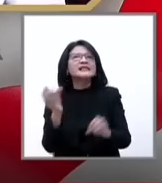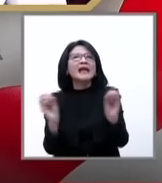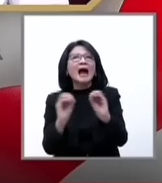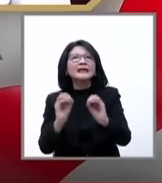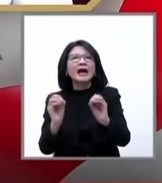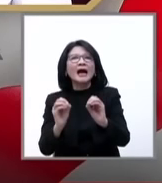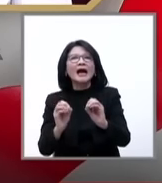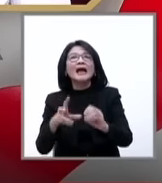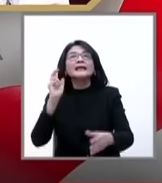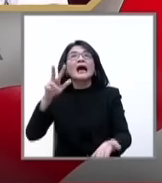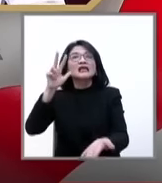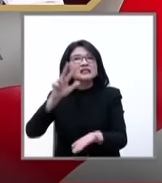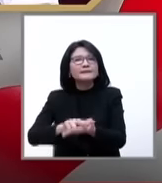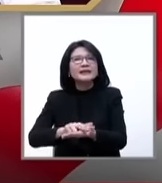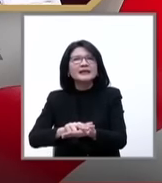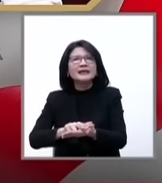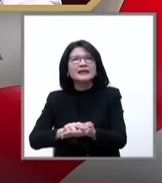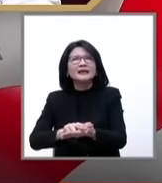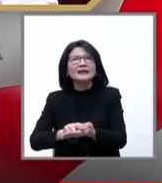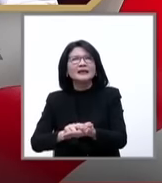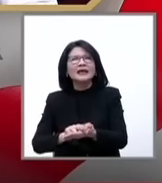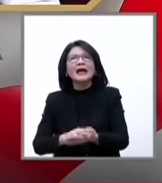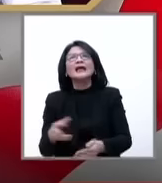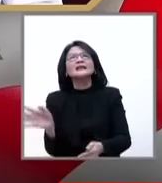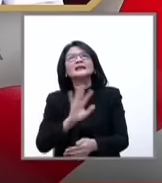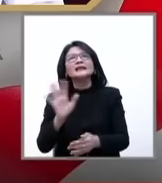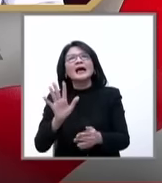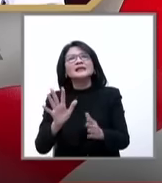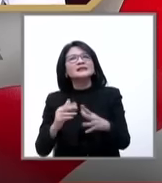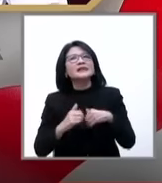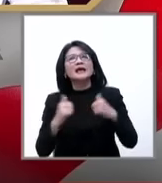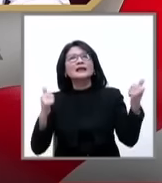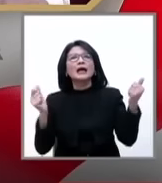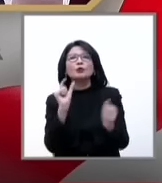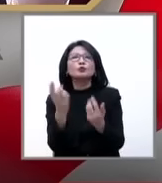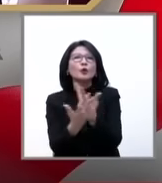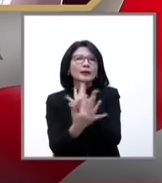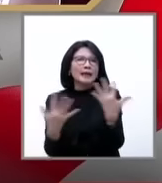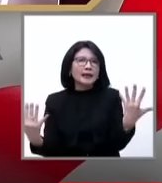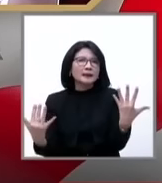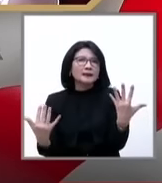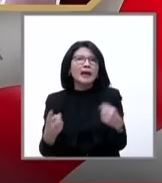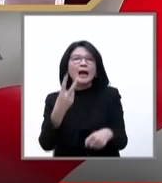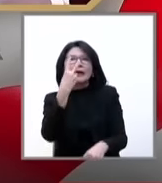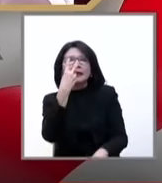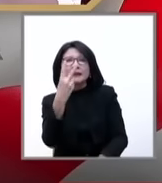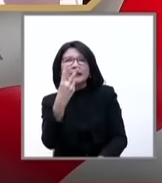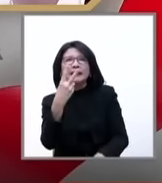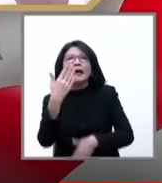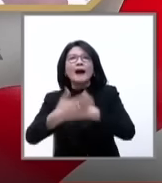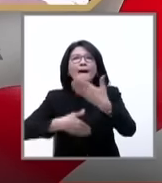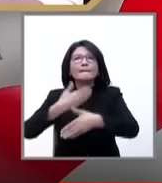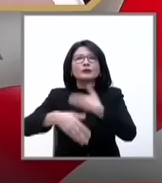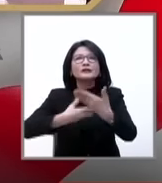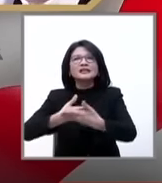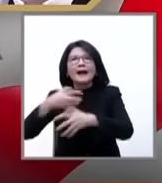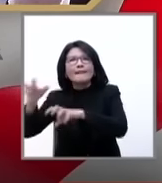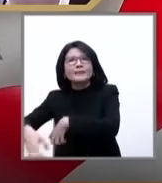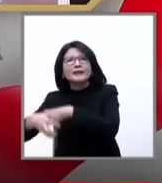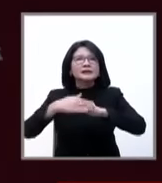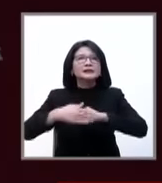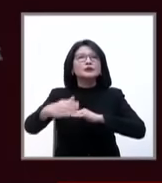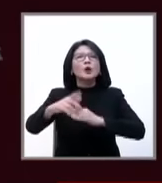kepada paslon 01, saya cari paslon 02, tapi sudah tidak ada. Tapi ketika ditanyakan kepada paslon 02, oh dia saya lebih senior, dia harus datang kepada